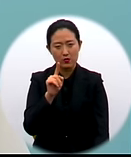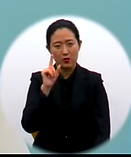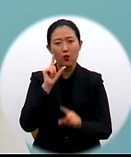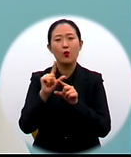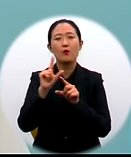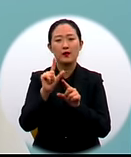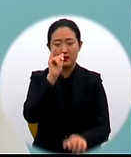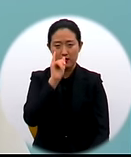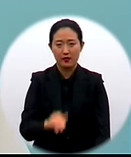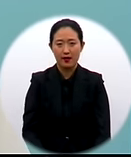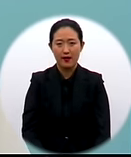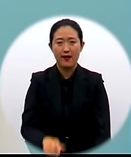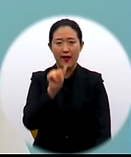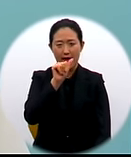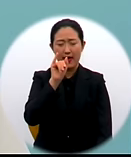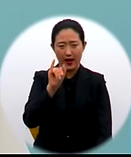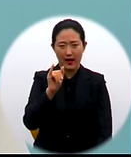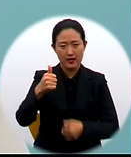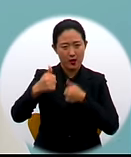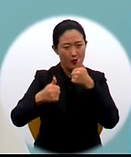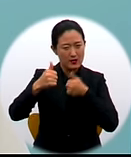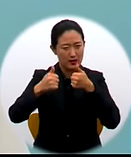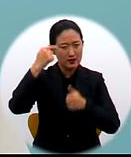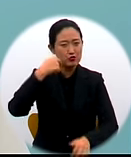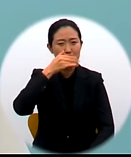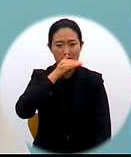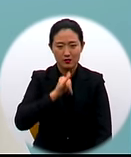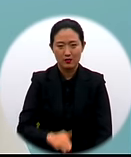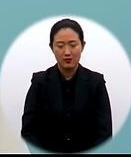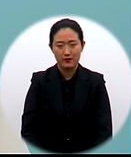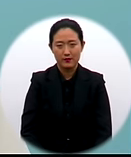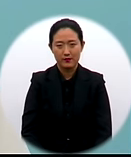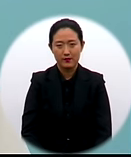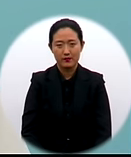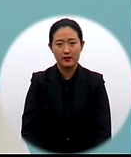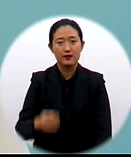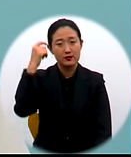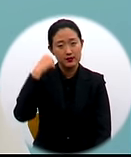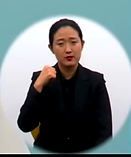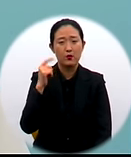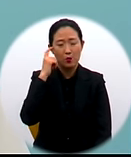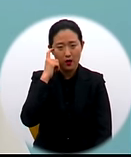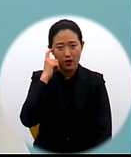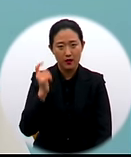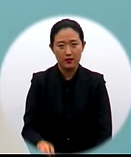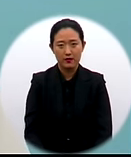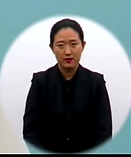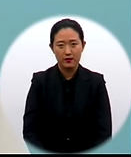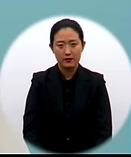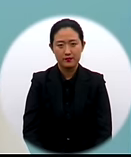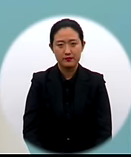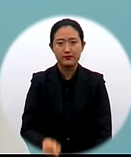이런 고민을 아직까지는 해요. AI가 마치 적처럼 느껴지는 경우도 많이 있습니다. 근데 우리가 그 느낌을 받는 이유는